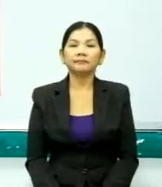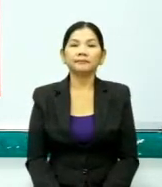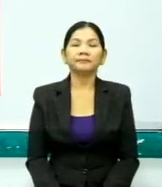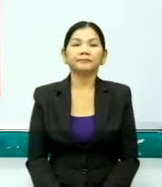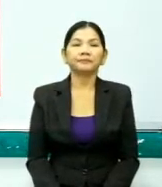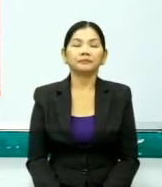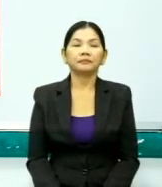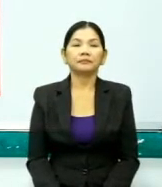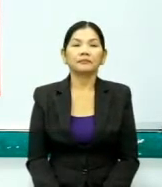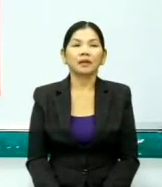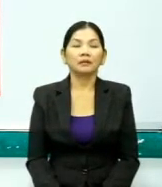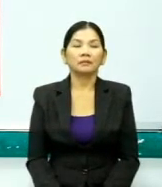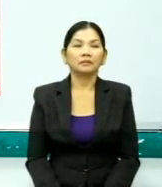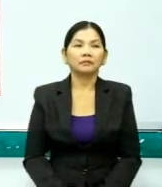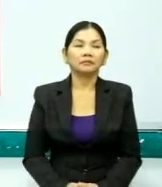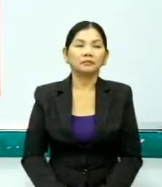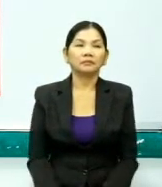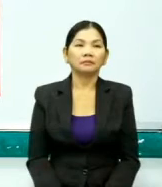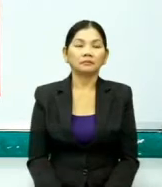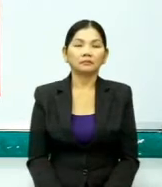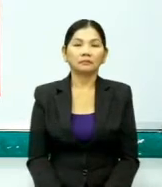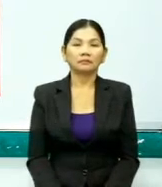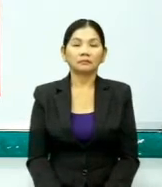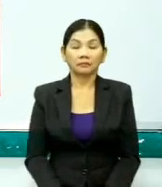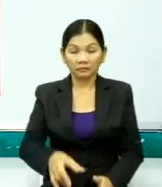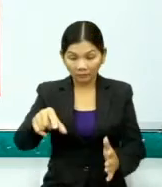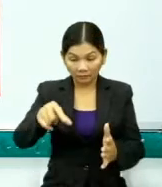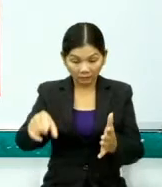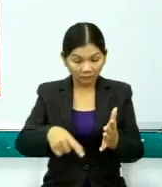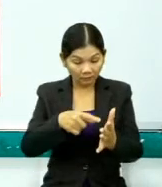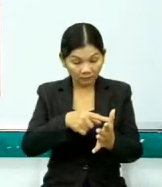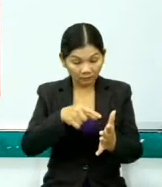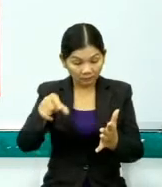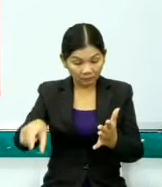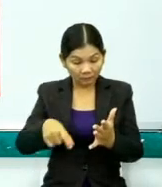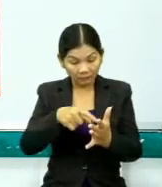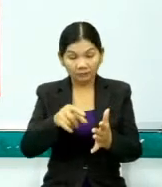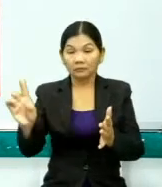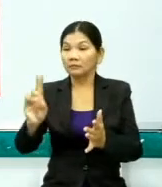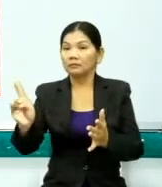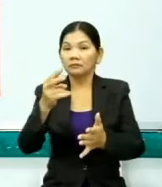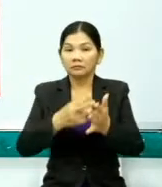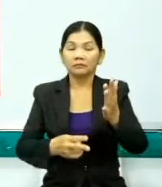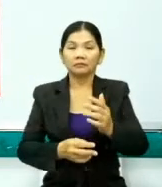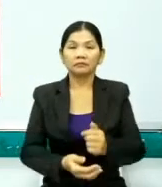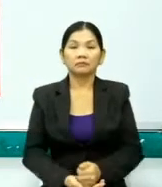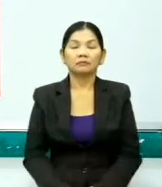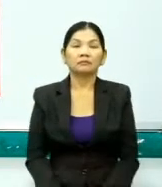sẽ đọc xin luôn nè cô một lần tiếp ta kệ kệ chia sắp ở vậy